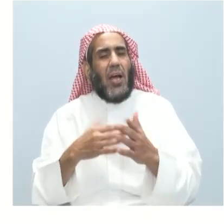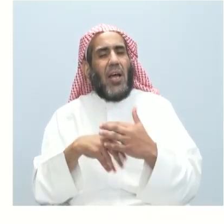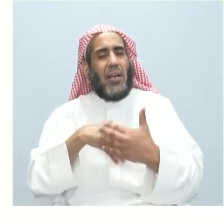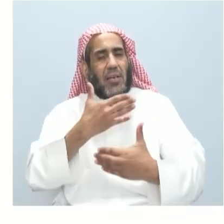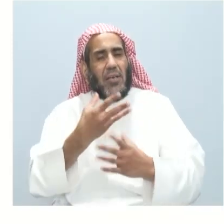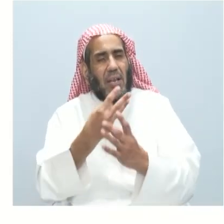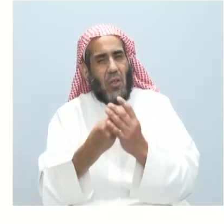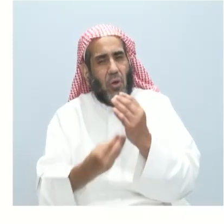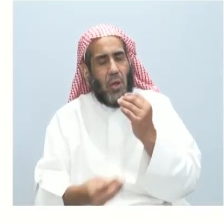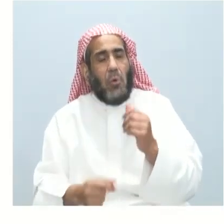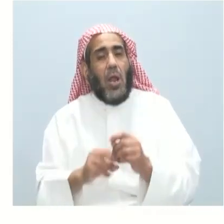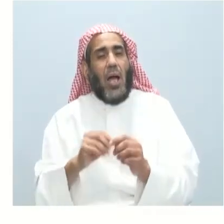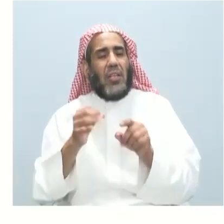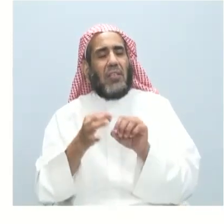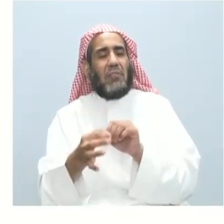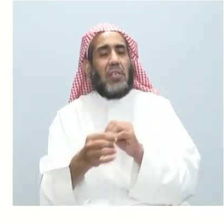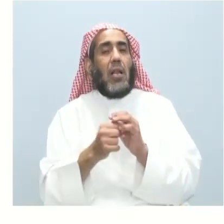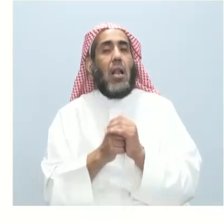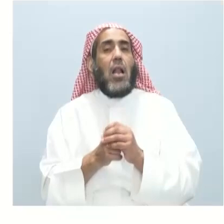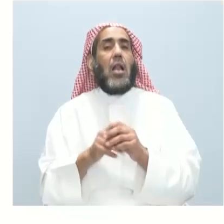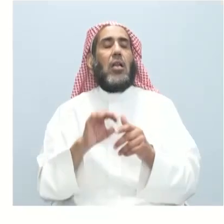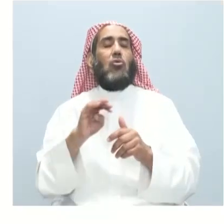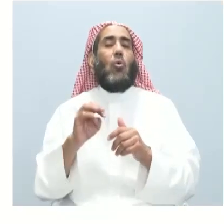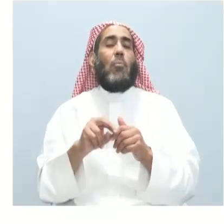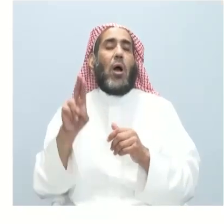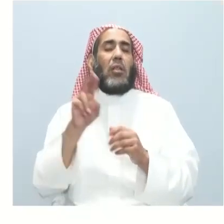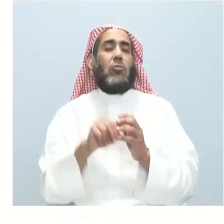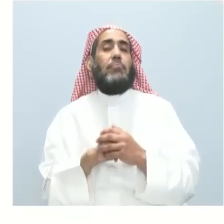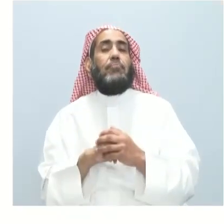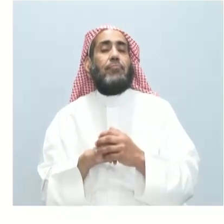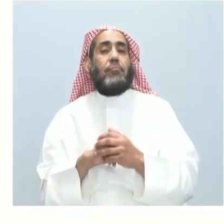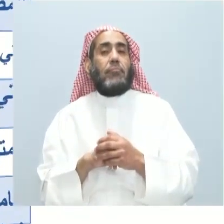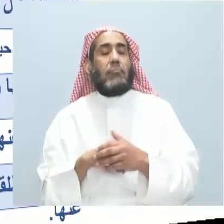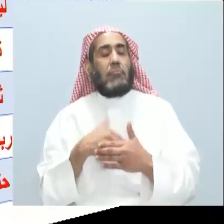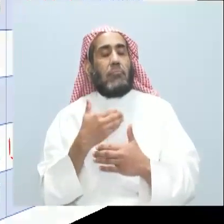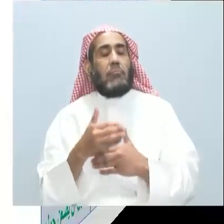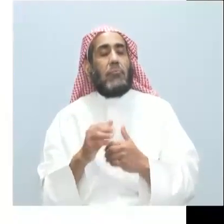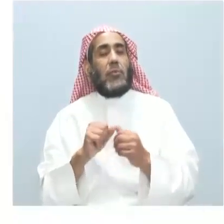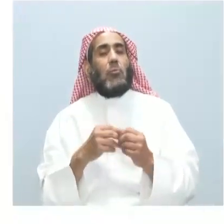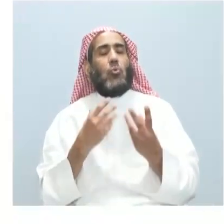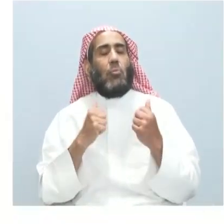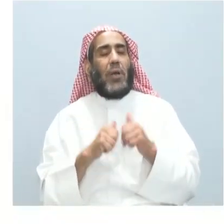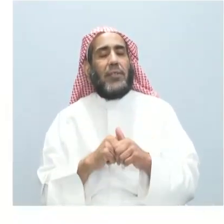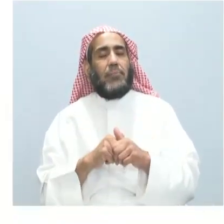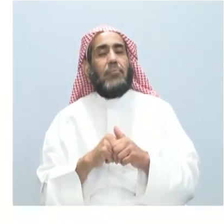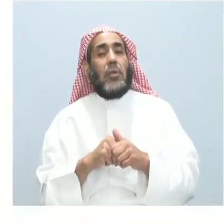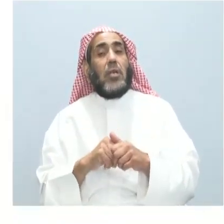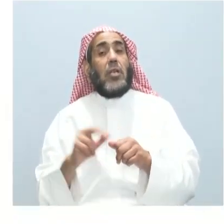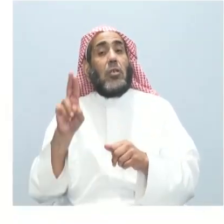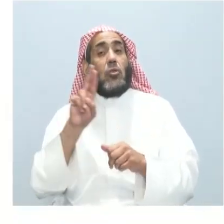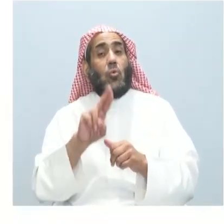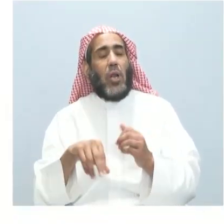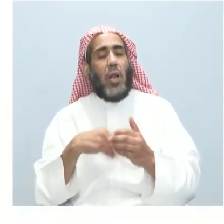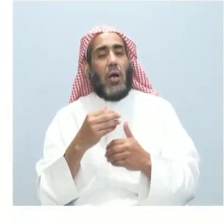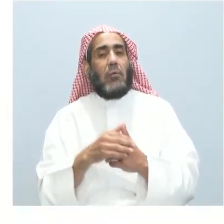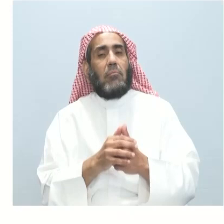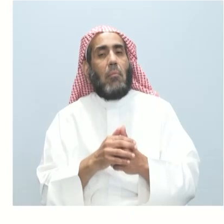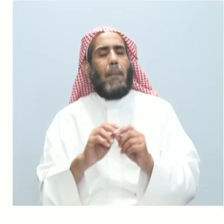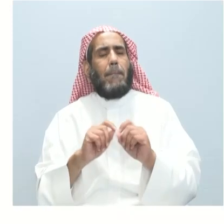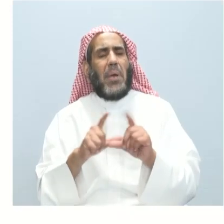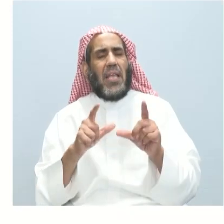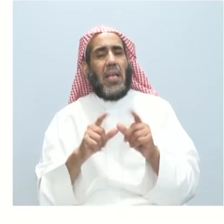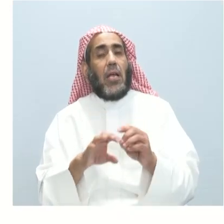حملهن هذا هو التفصيل لجواب هذا السؤال ناتي بعد هذا ايها الطلاب والطالبات الى سؤال اخر